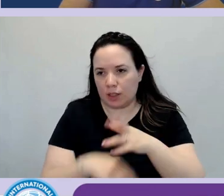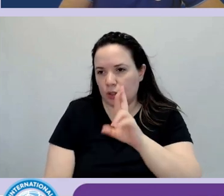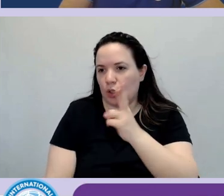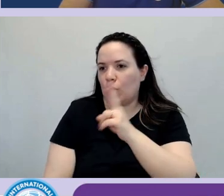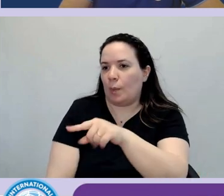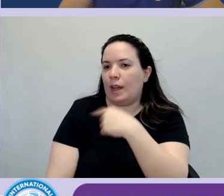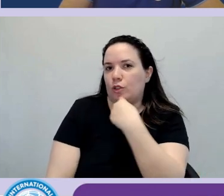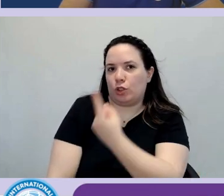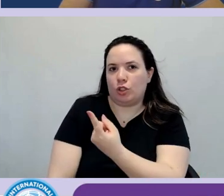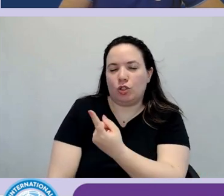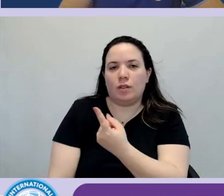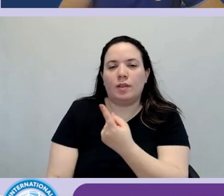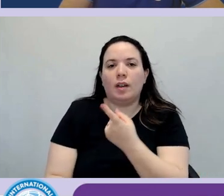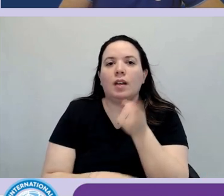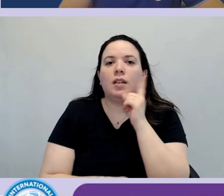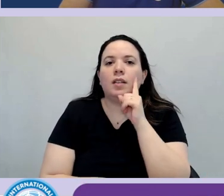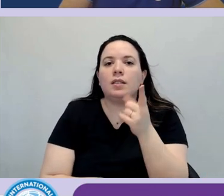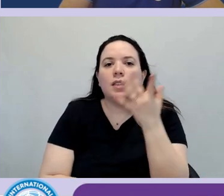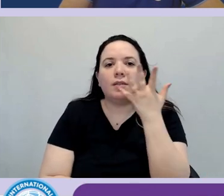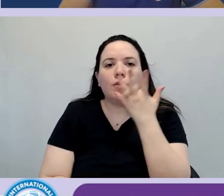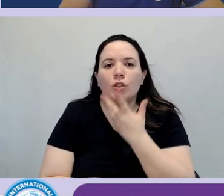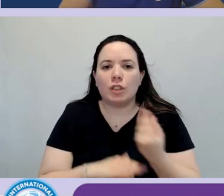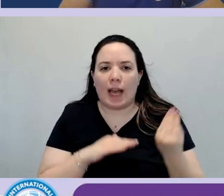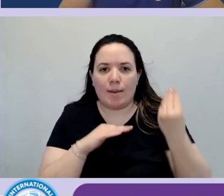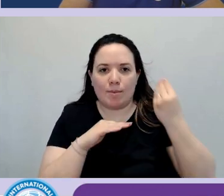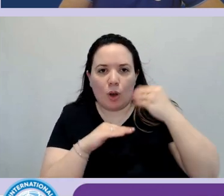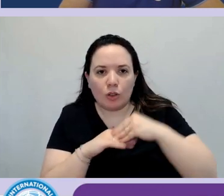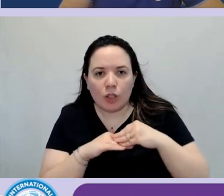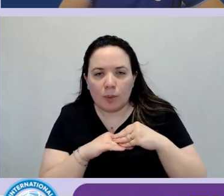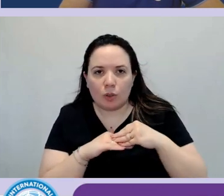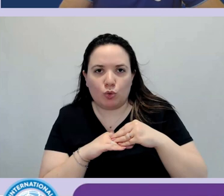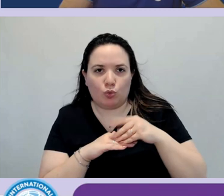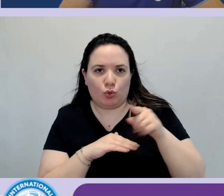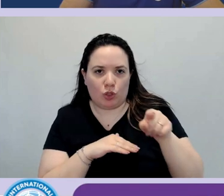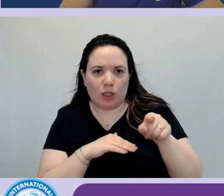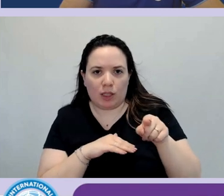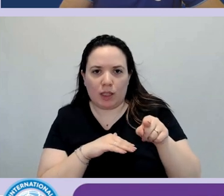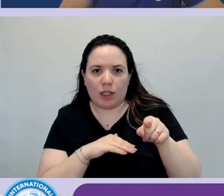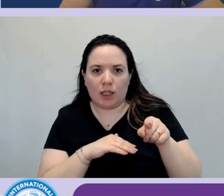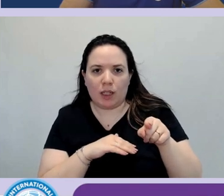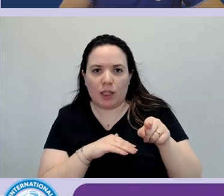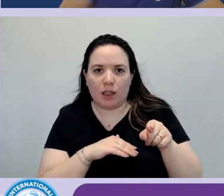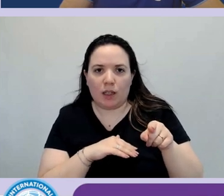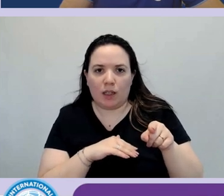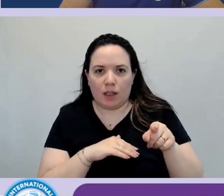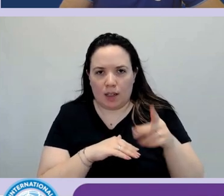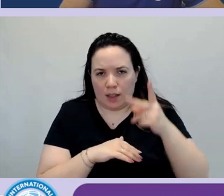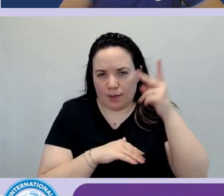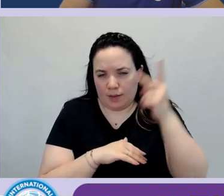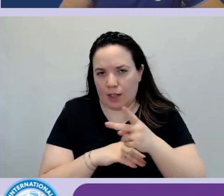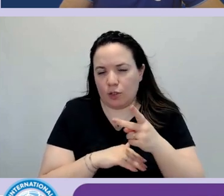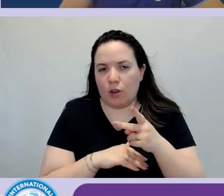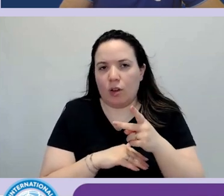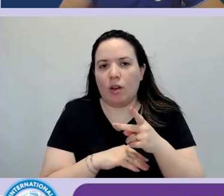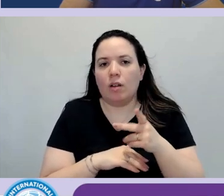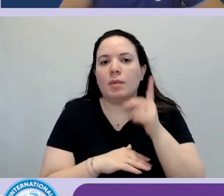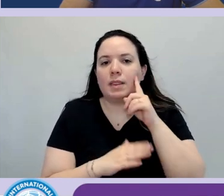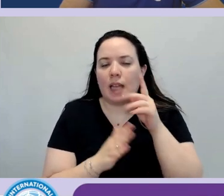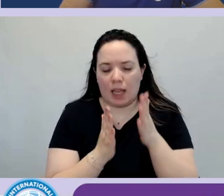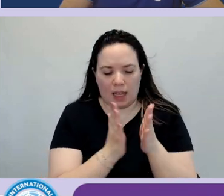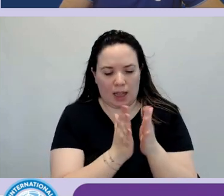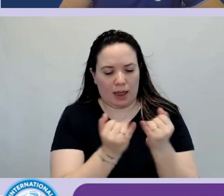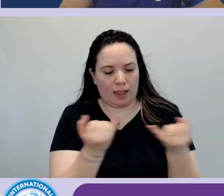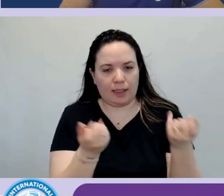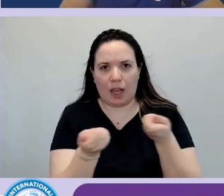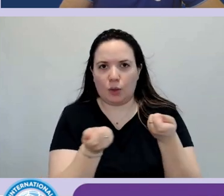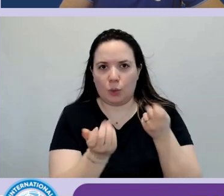Roberto se lo vogliamo aggiungere a quello che diceva sabato che è il centro no che non ha senso però comunque se si va a leggere